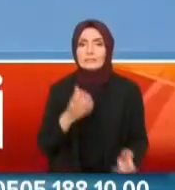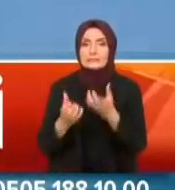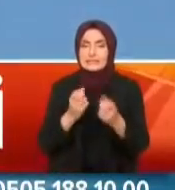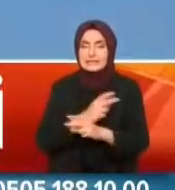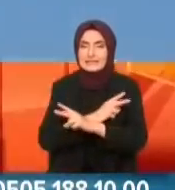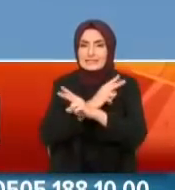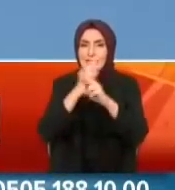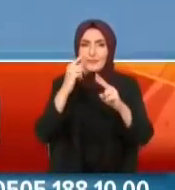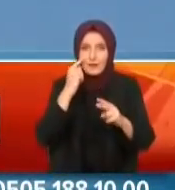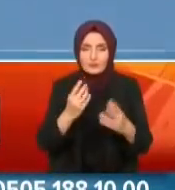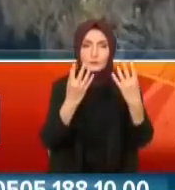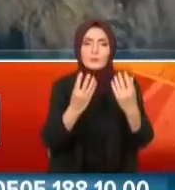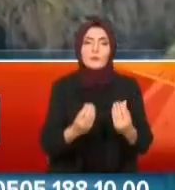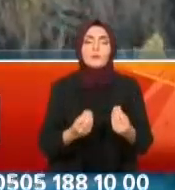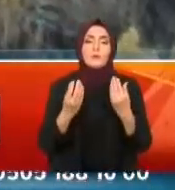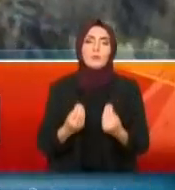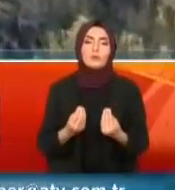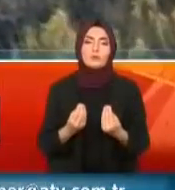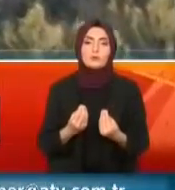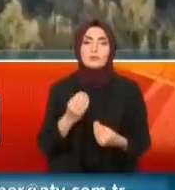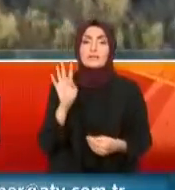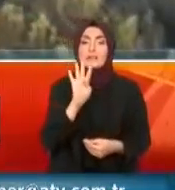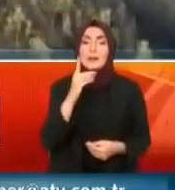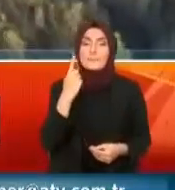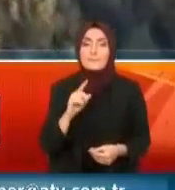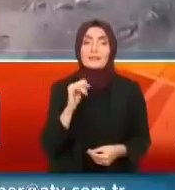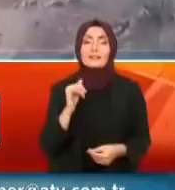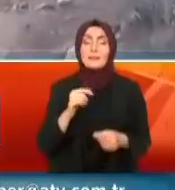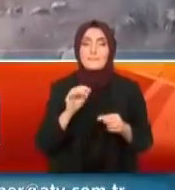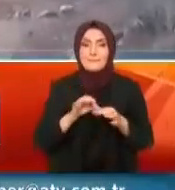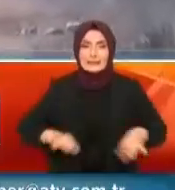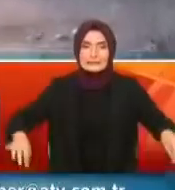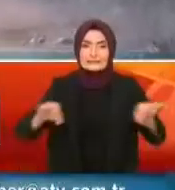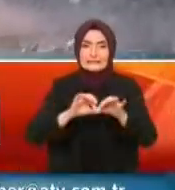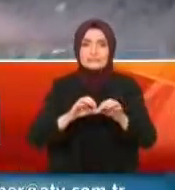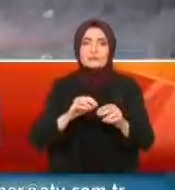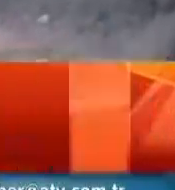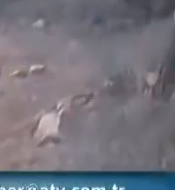sabaha karşı kontrol altına alınabildi. 40 hektar çam ormanı küle döndü.